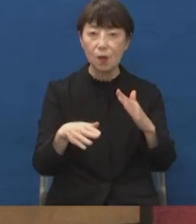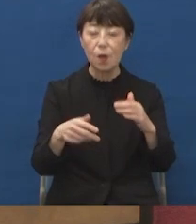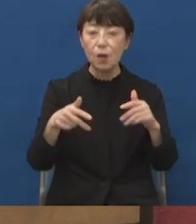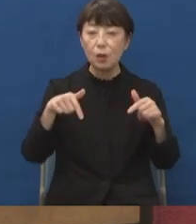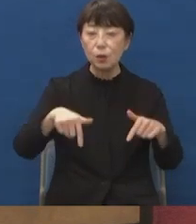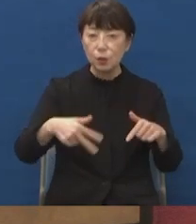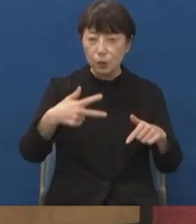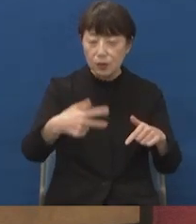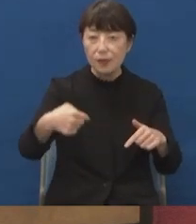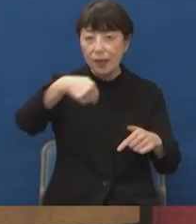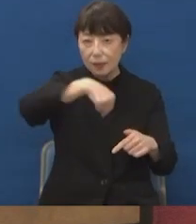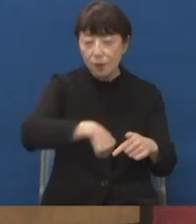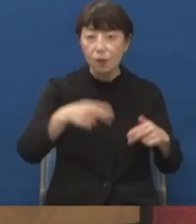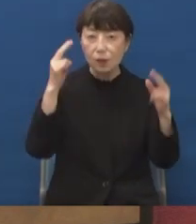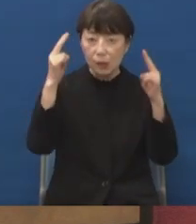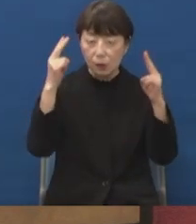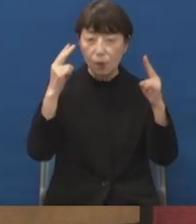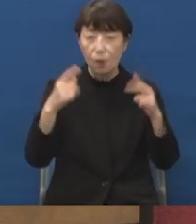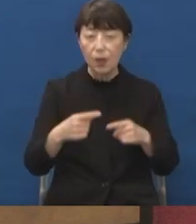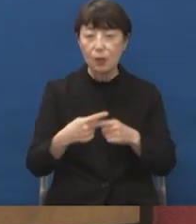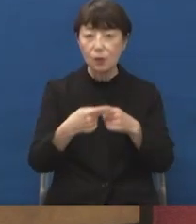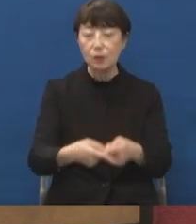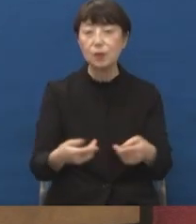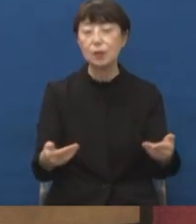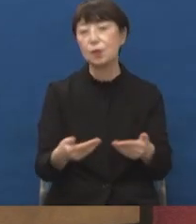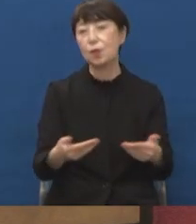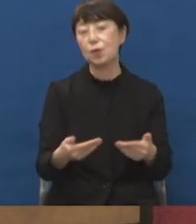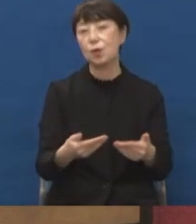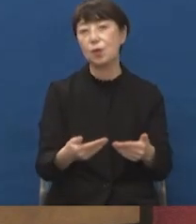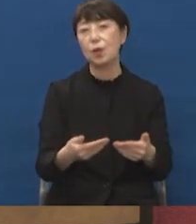支援が必要です。また、京都サウス